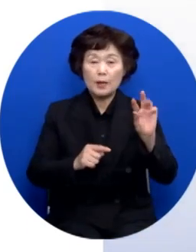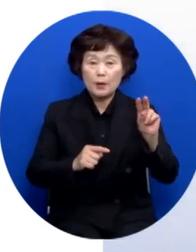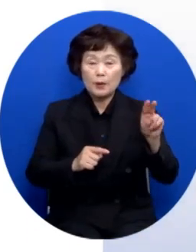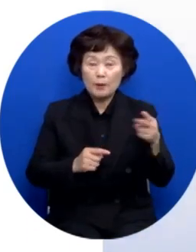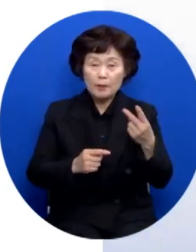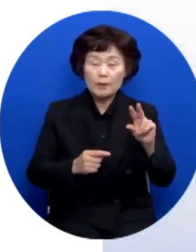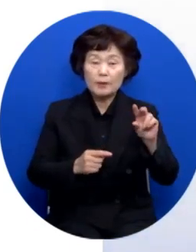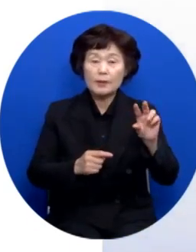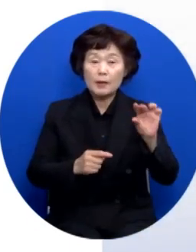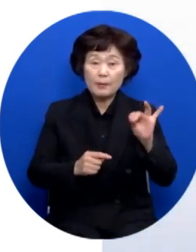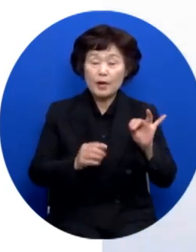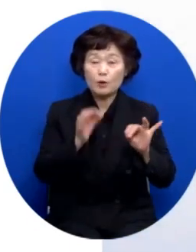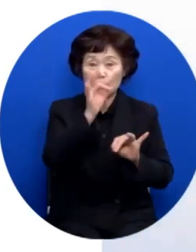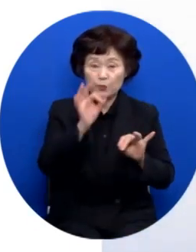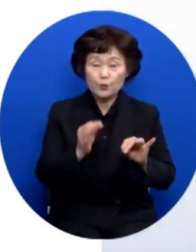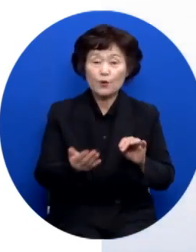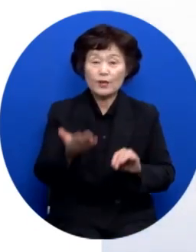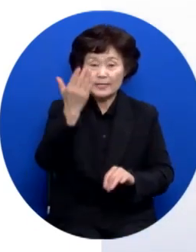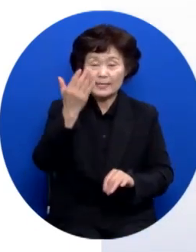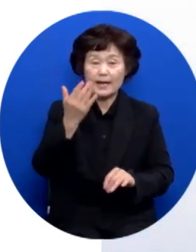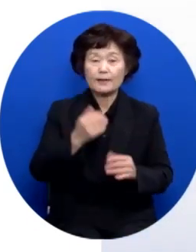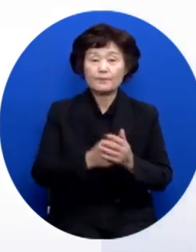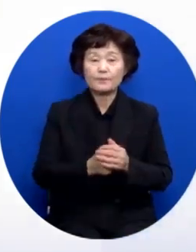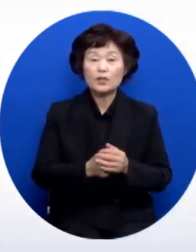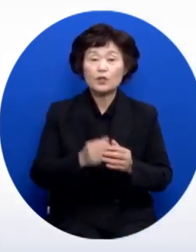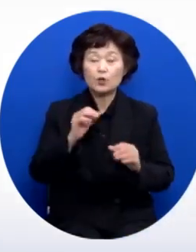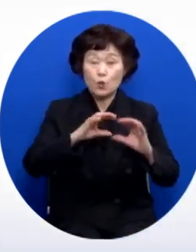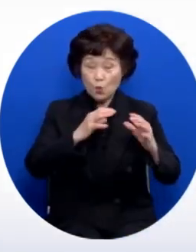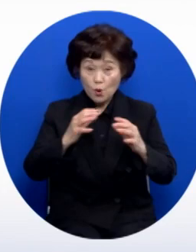증가한 30억 8천만 달러를 기록했으며